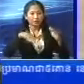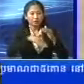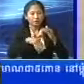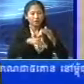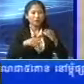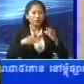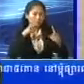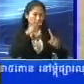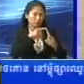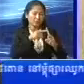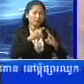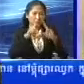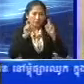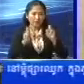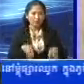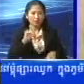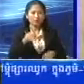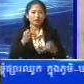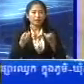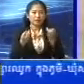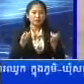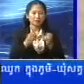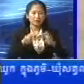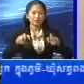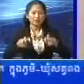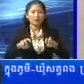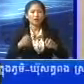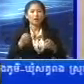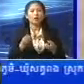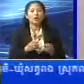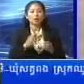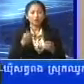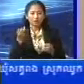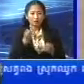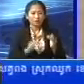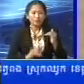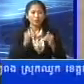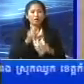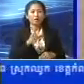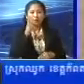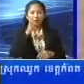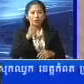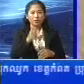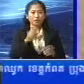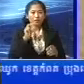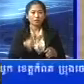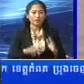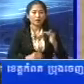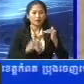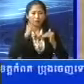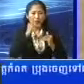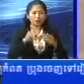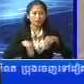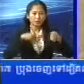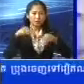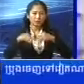nông cô bầm nông đà bây xanh lạc bóng đạm đọc sử nâng xoay rô vụ sử đẹp đòi tình hợp hợp của con phép lõ nâng miết đàm rơ càng phụ nơi khăn nông tiếp